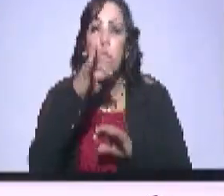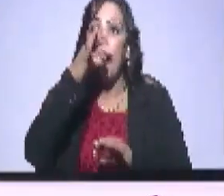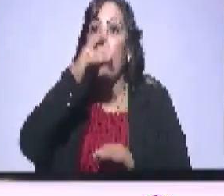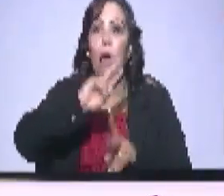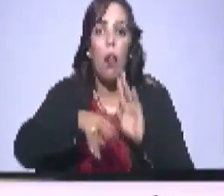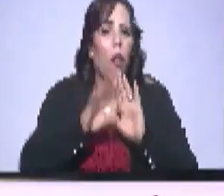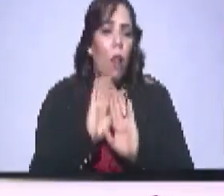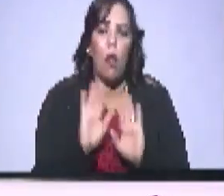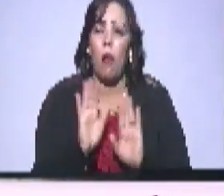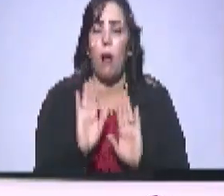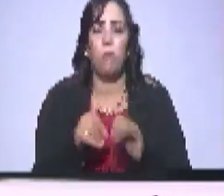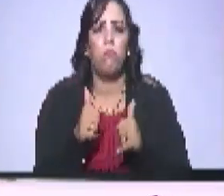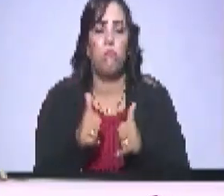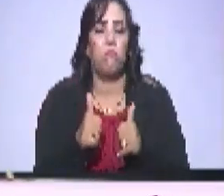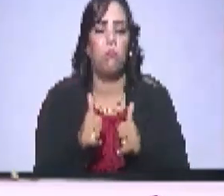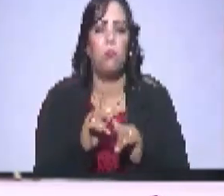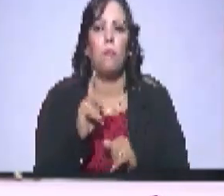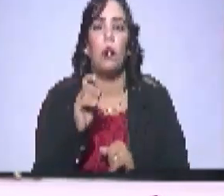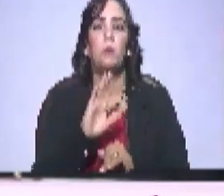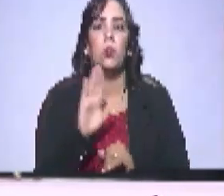اي حاجه خالص.